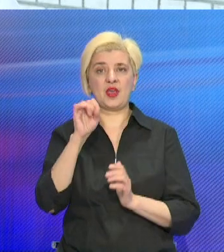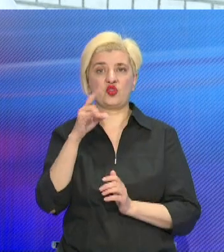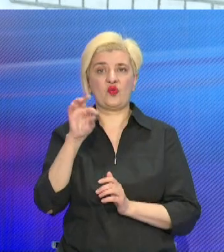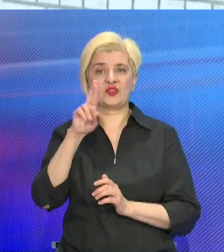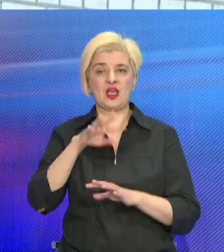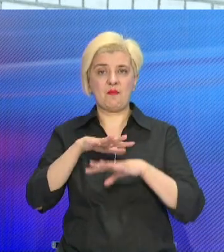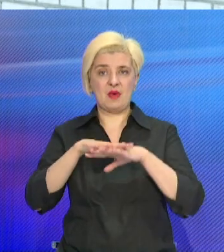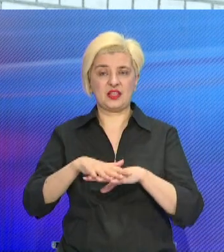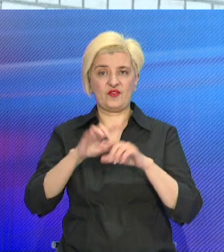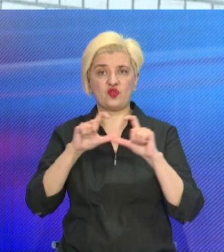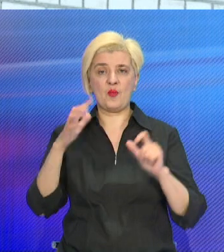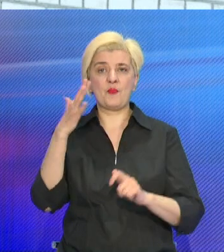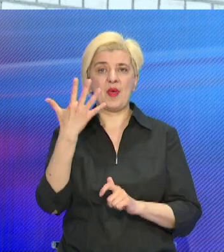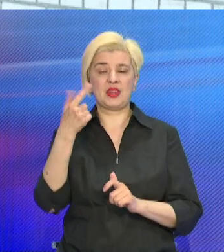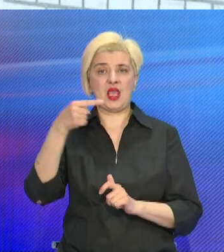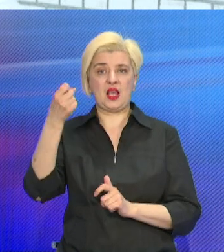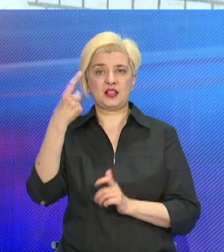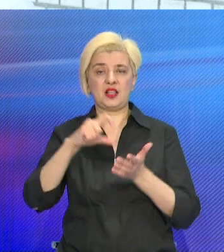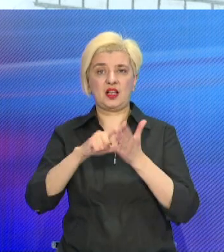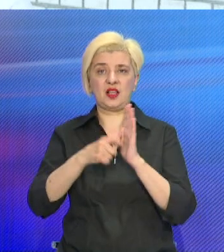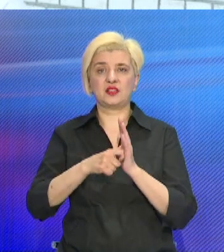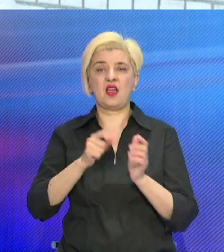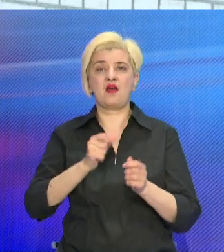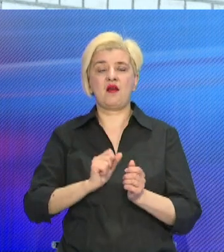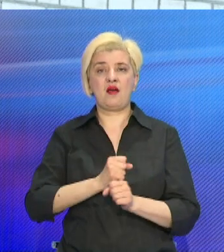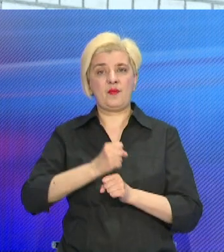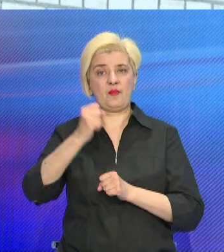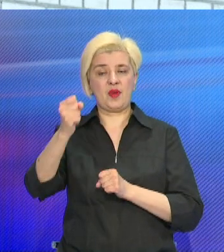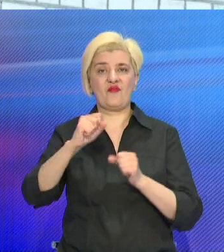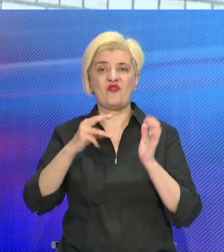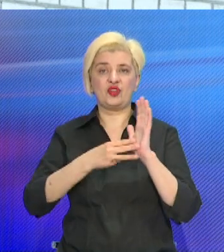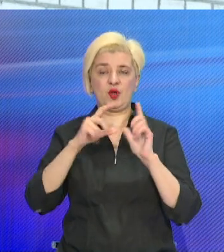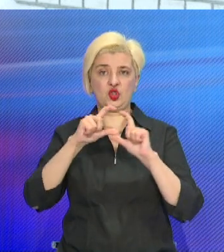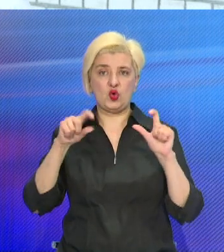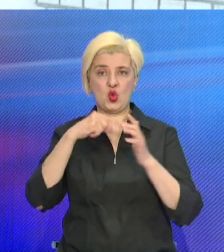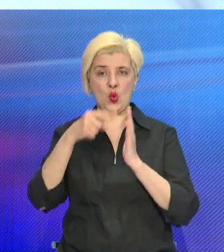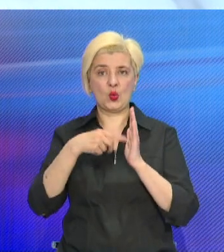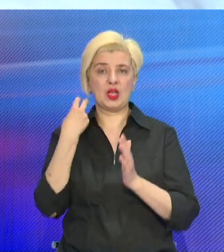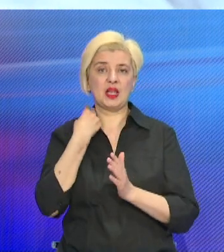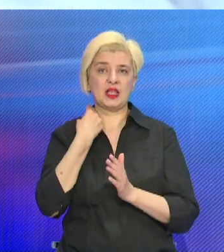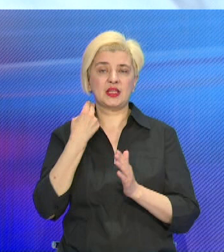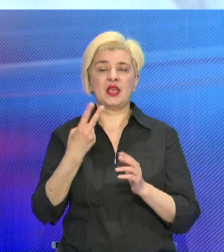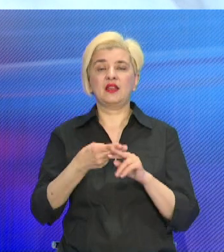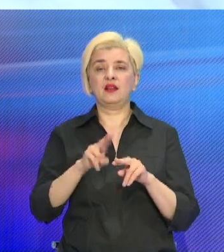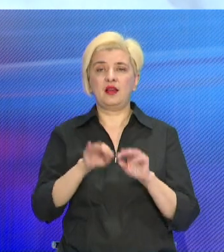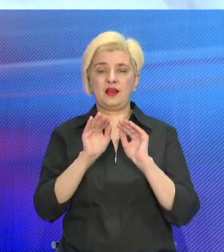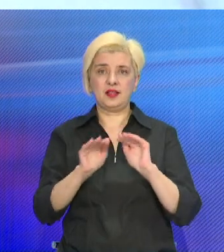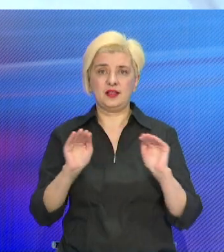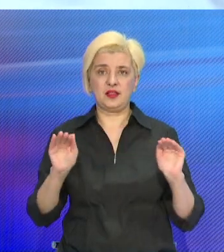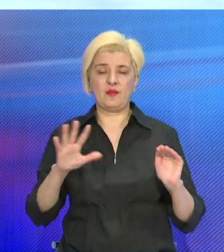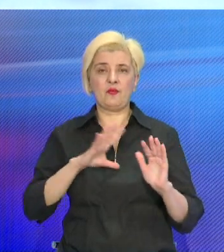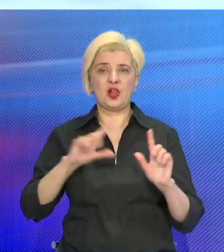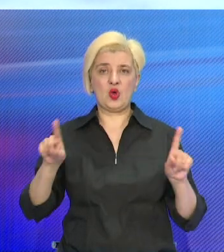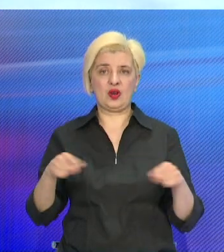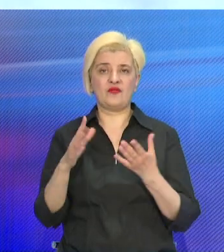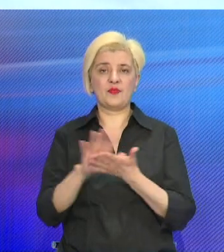классы определены в восьмую школу города Лиды. Для детей полностью организован бесплатный подвоз, осуществляется